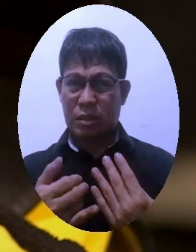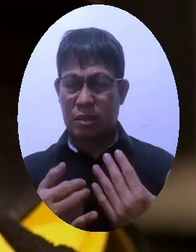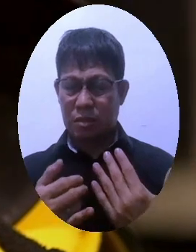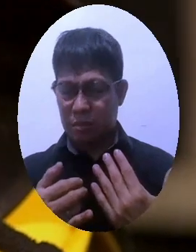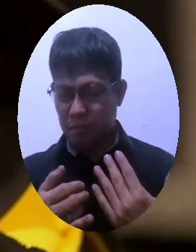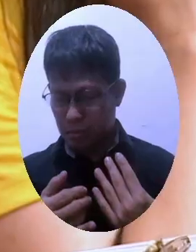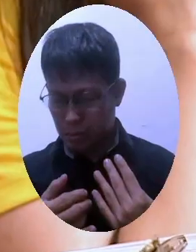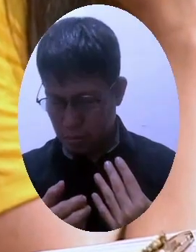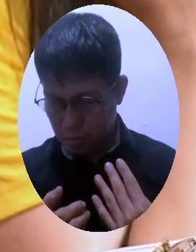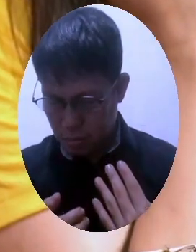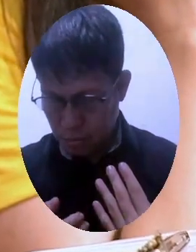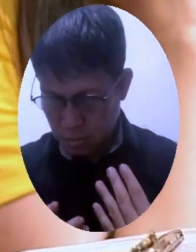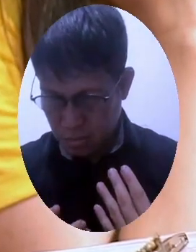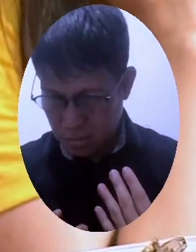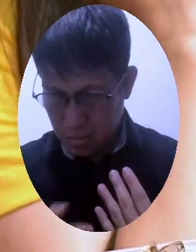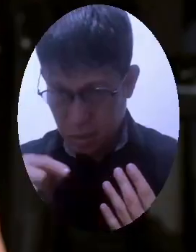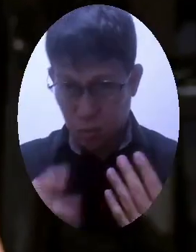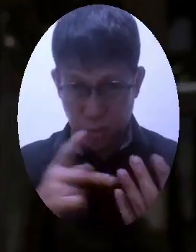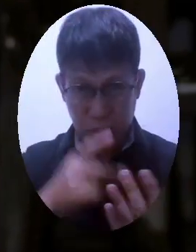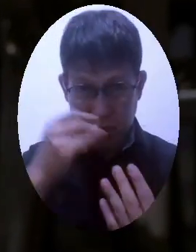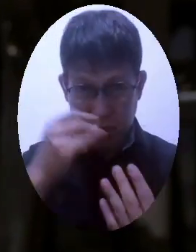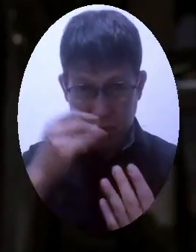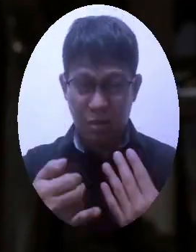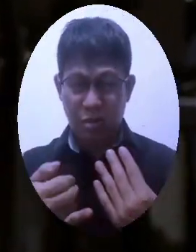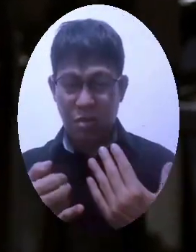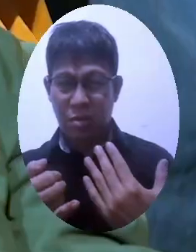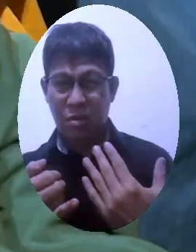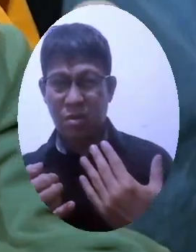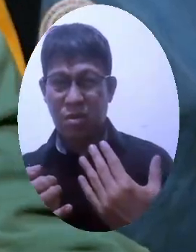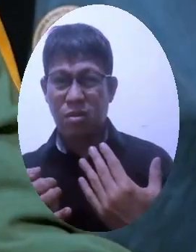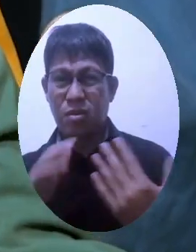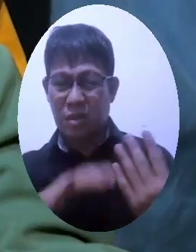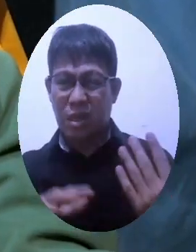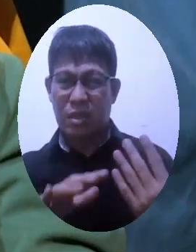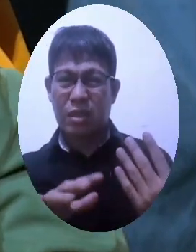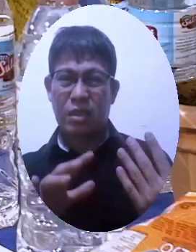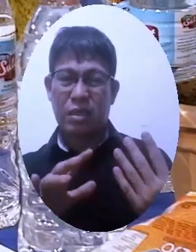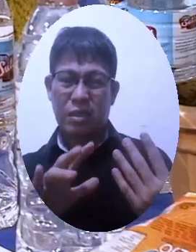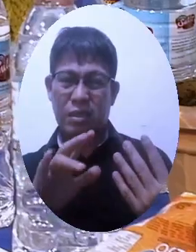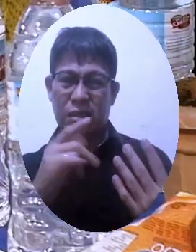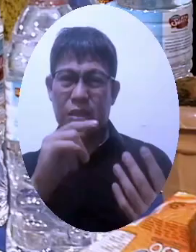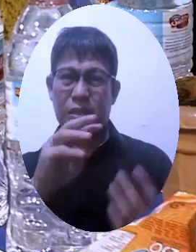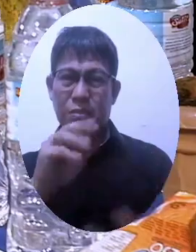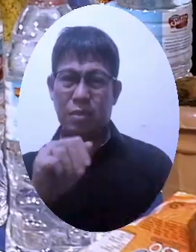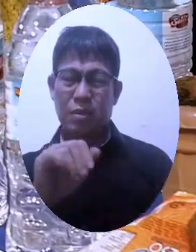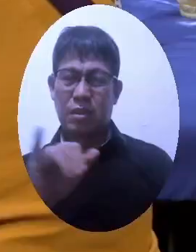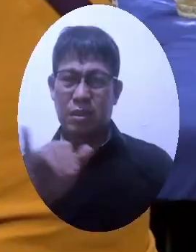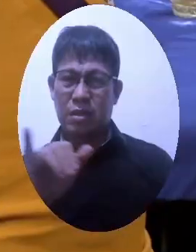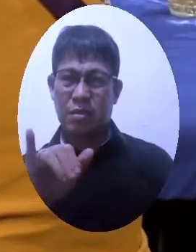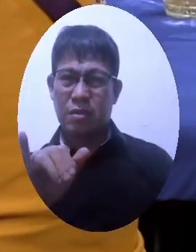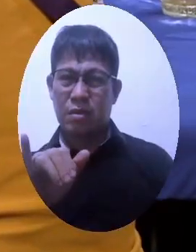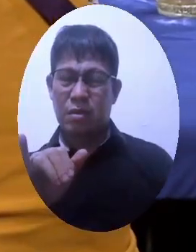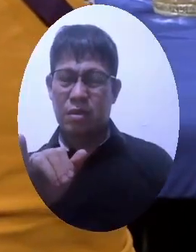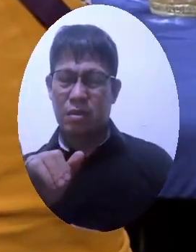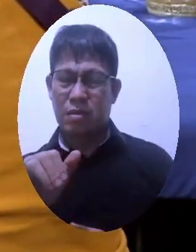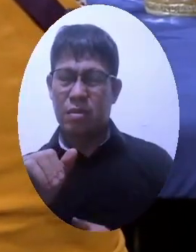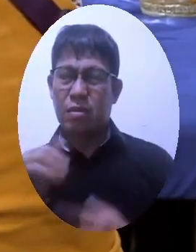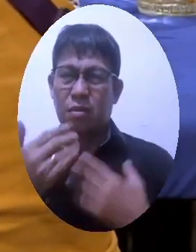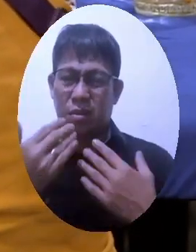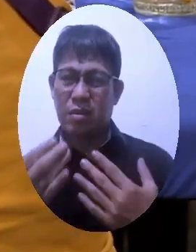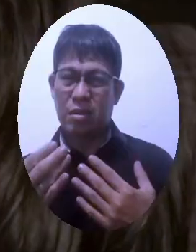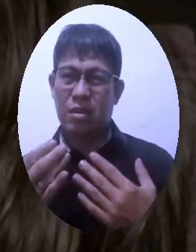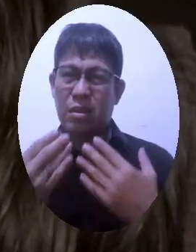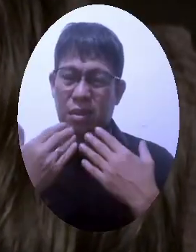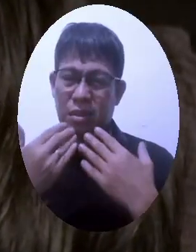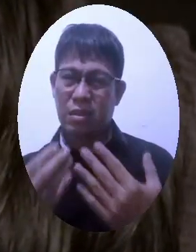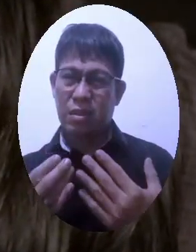proyekto ni Orly Mercado. Ito'y proyekto ng ating network at kasama na